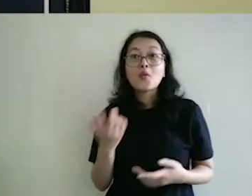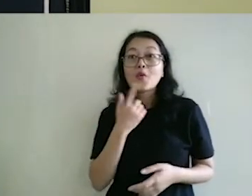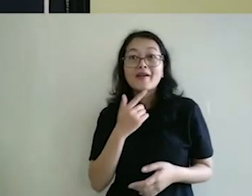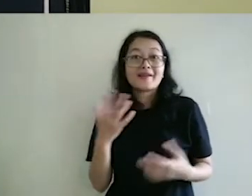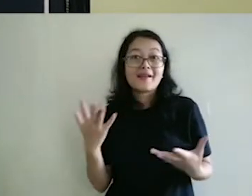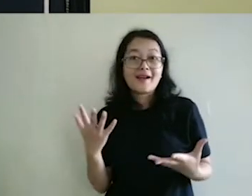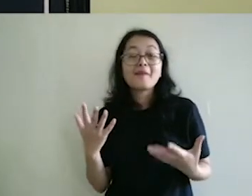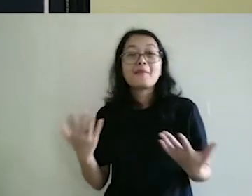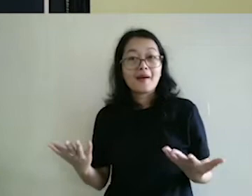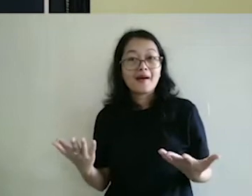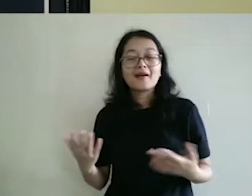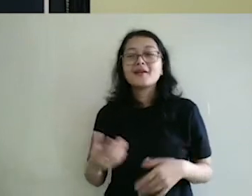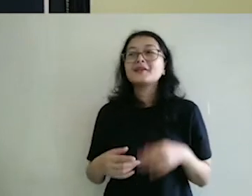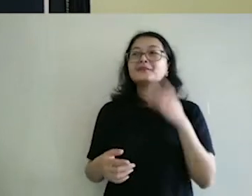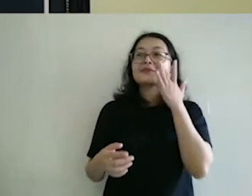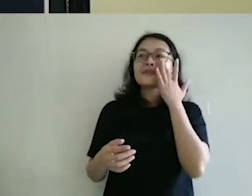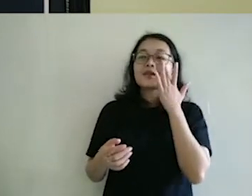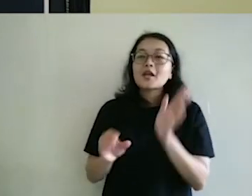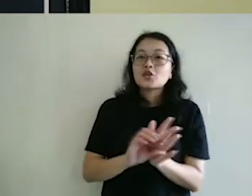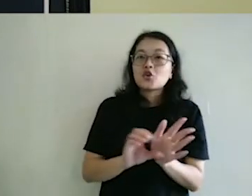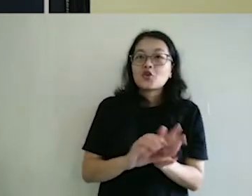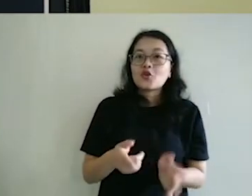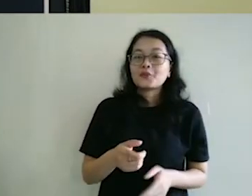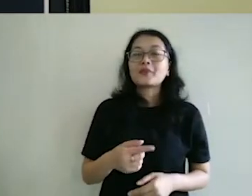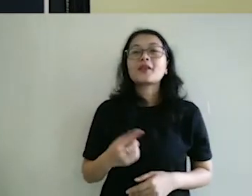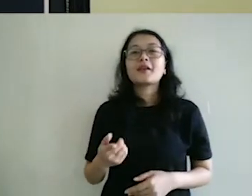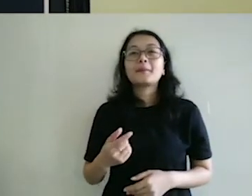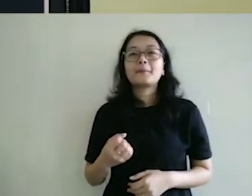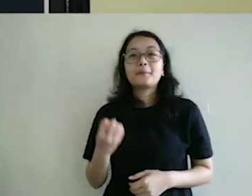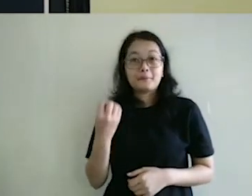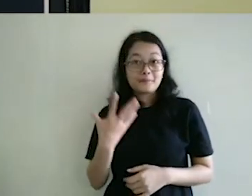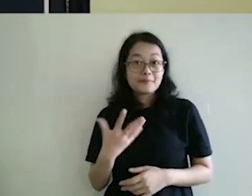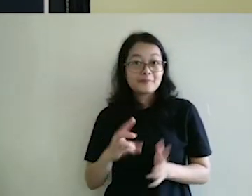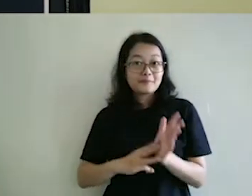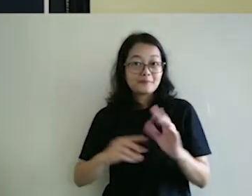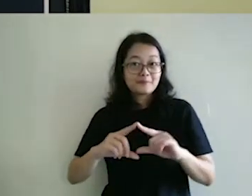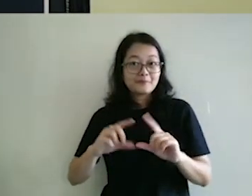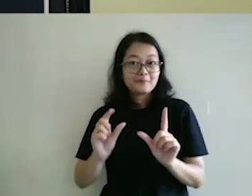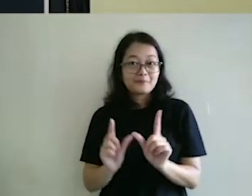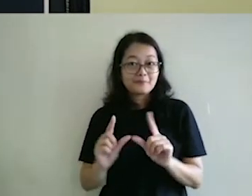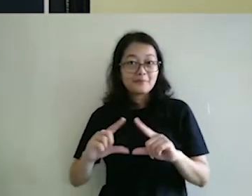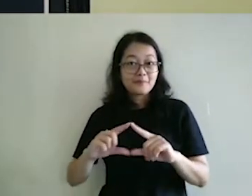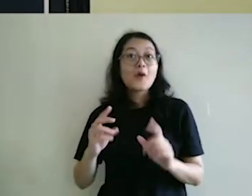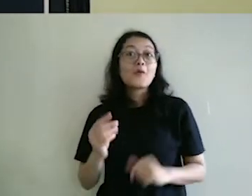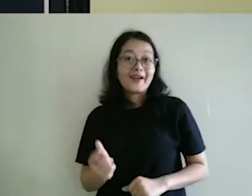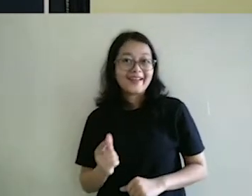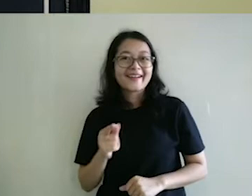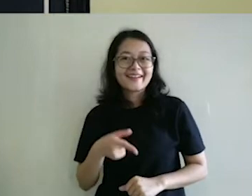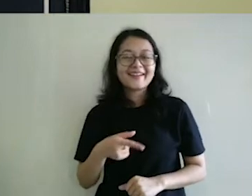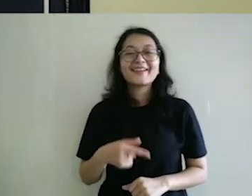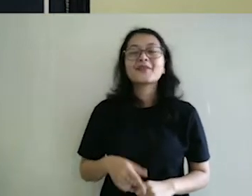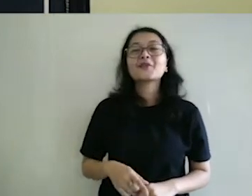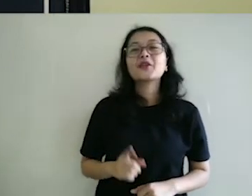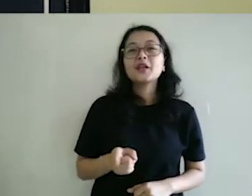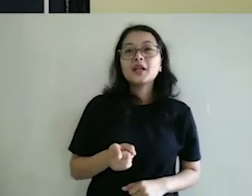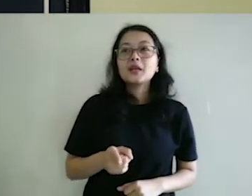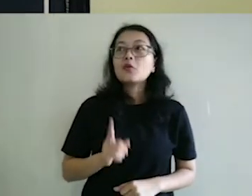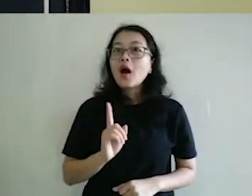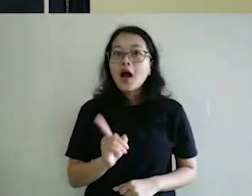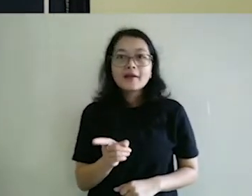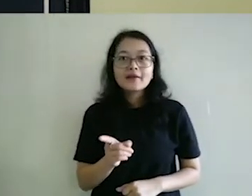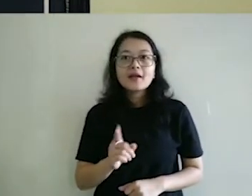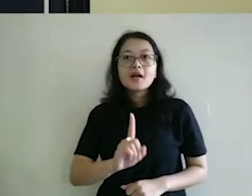ambil contoh misalnya mawar. Mawar itu berasal dari keluarga Rosaceae, terdiri